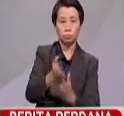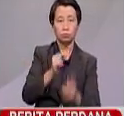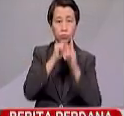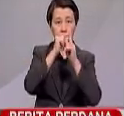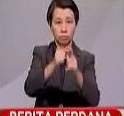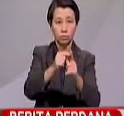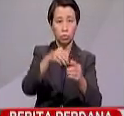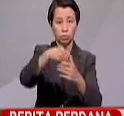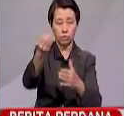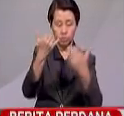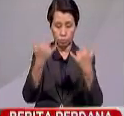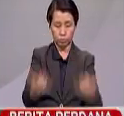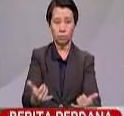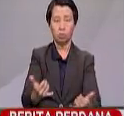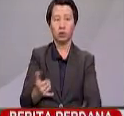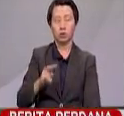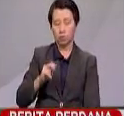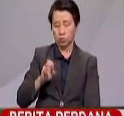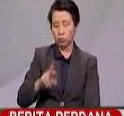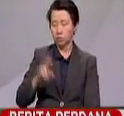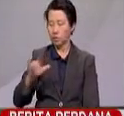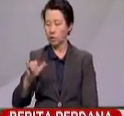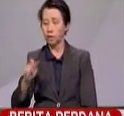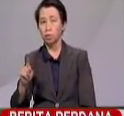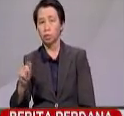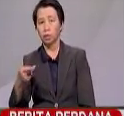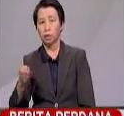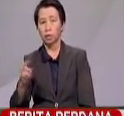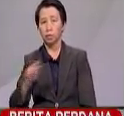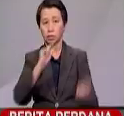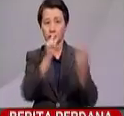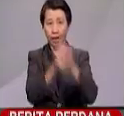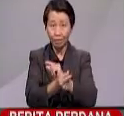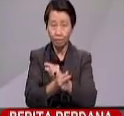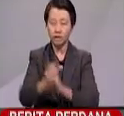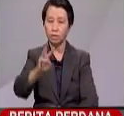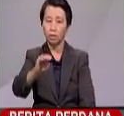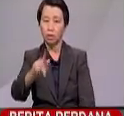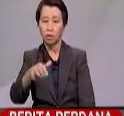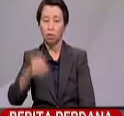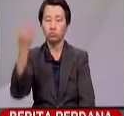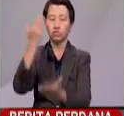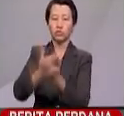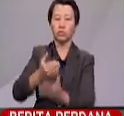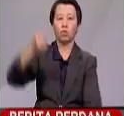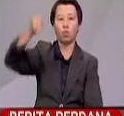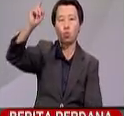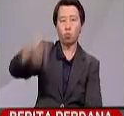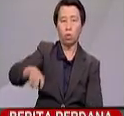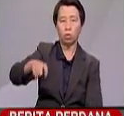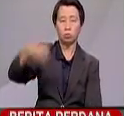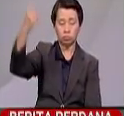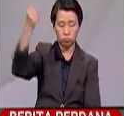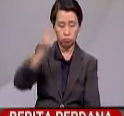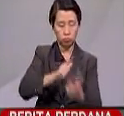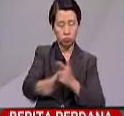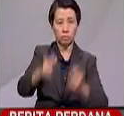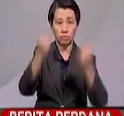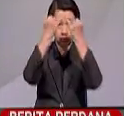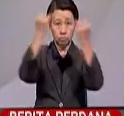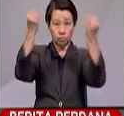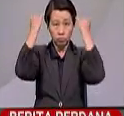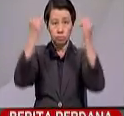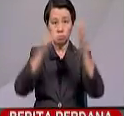yang dikeluarkan hari ini. Nor Yahati menggantikan Abdul Muiz Syafi'i yang bersara wajib berkelulusan Ijazah